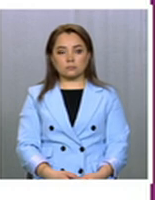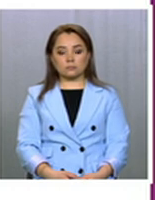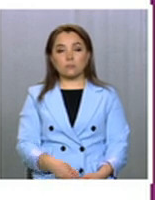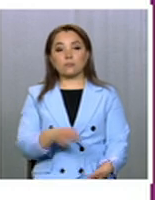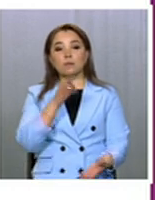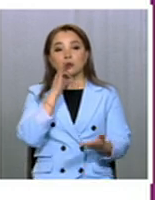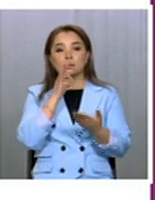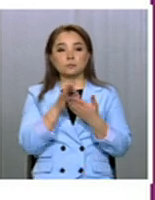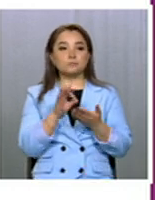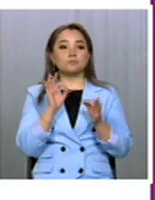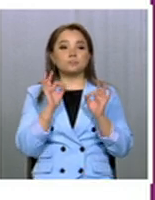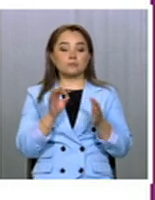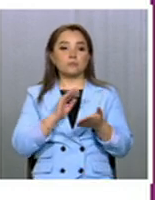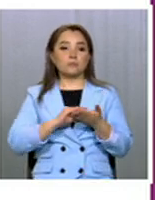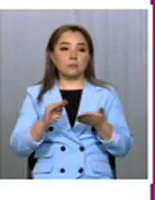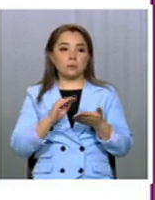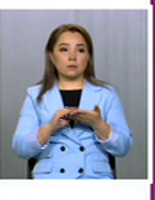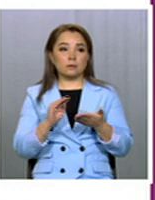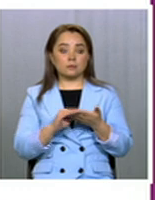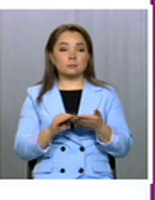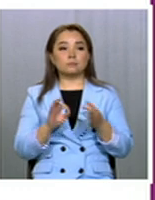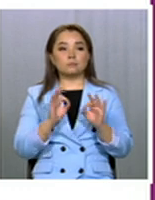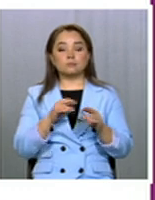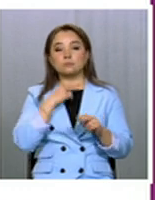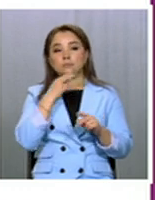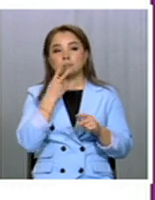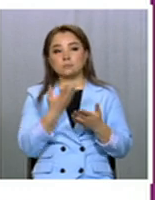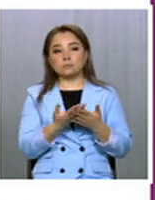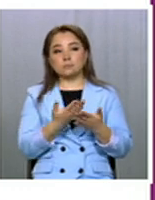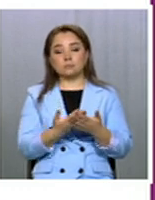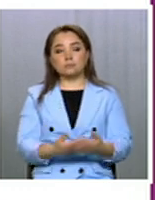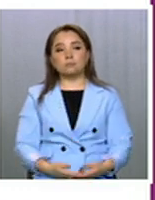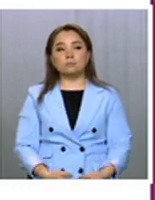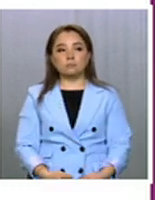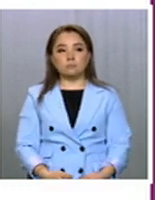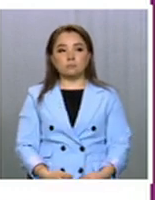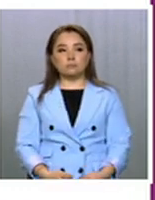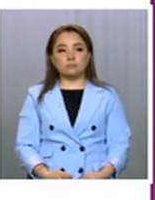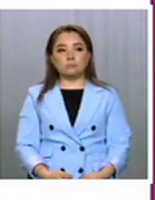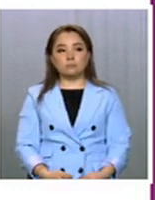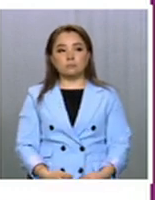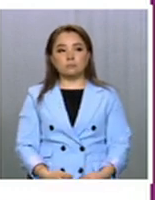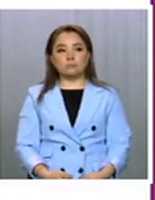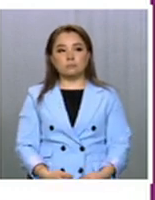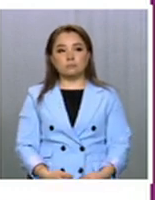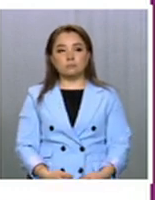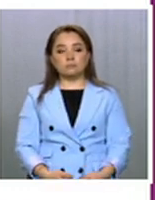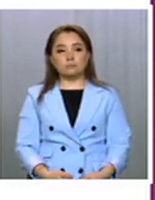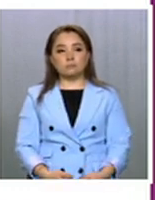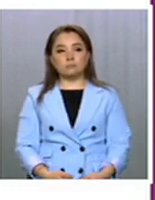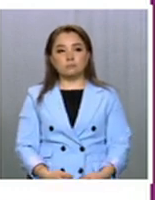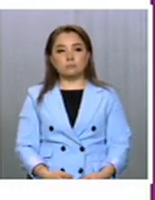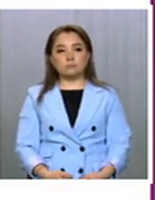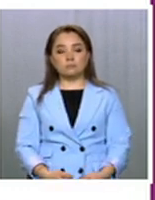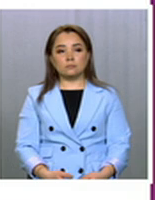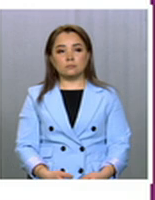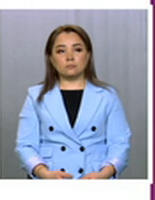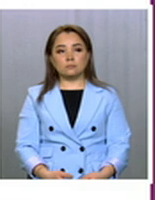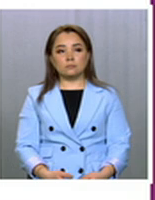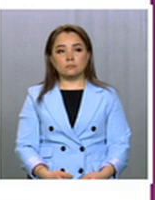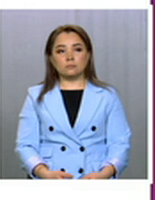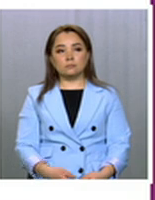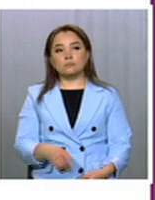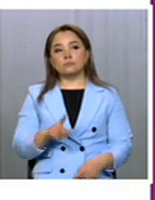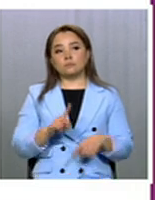жауапты жазып болсаңыздар, дұрыс нұсқаға назар аударыңыздар. Жауабы: